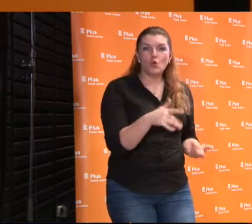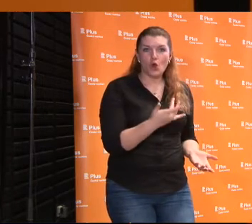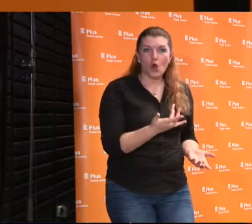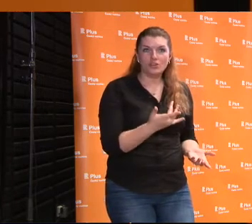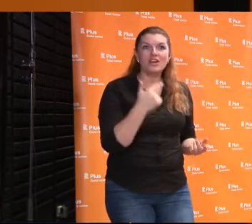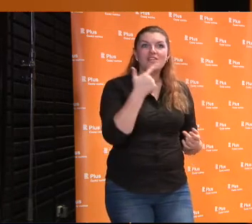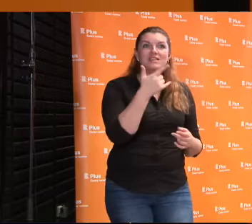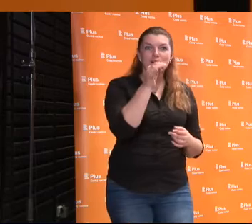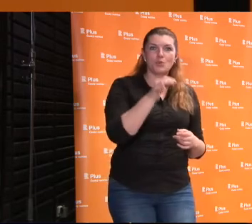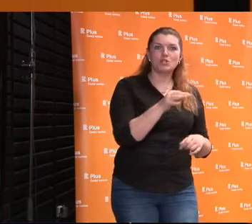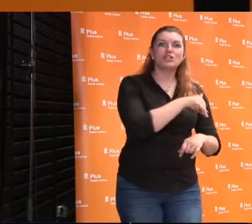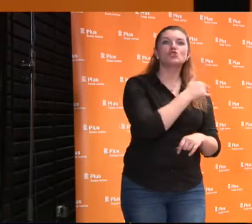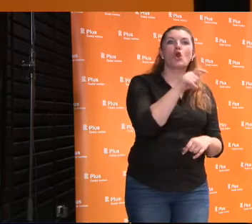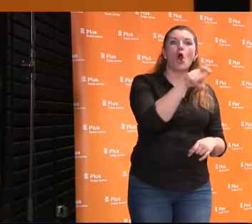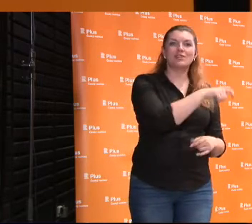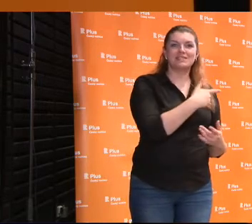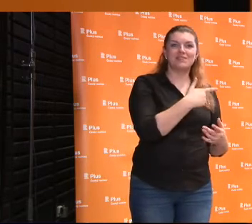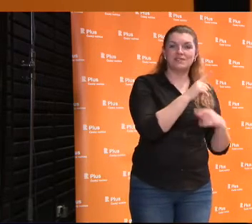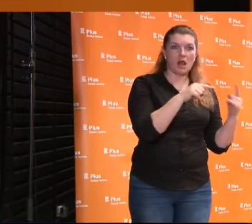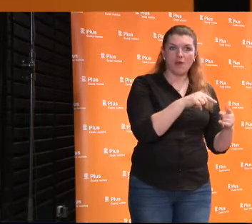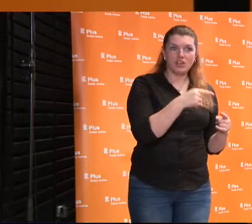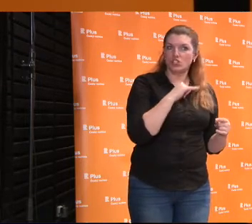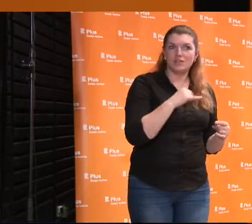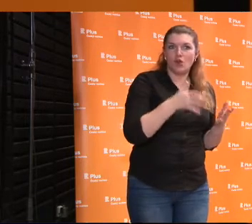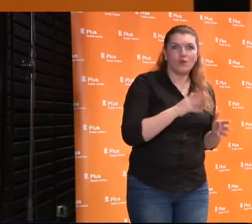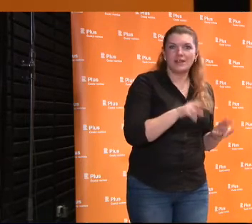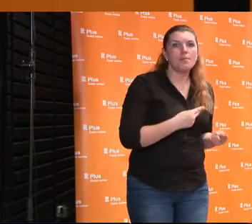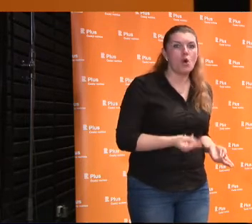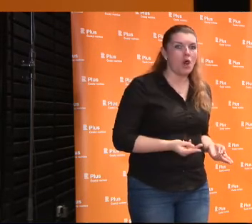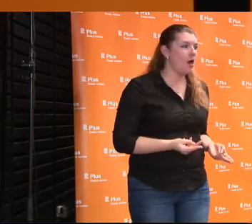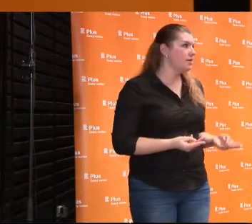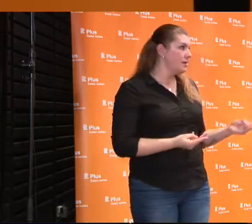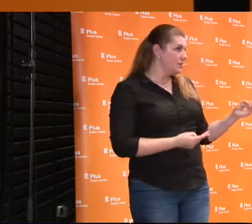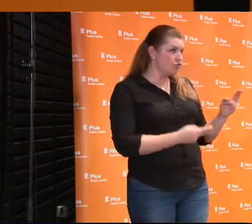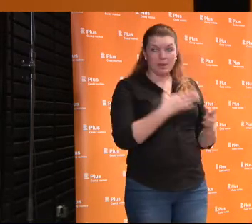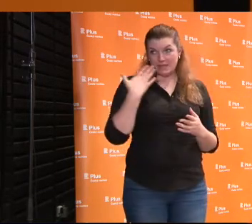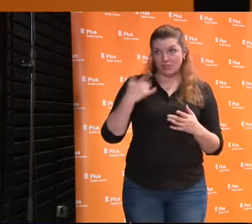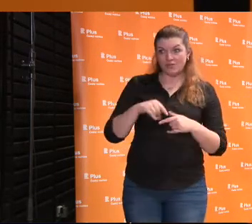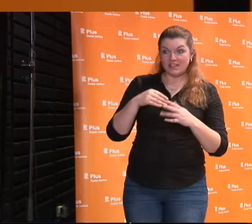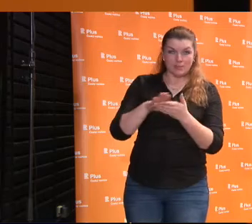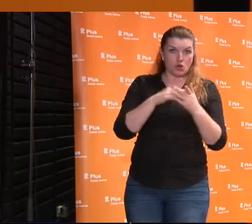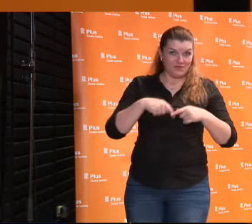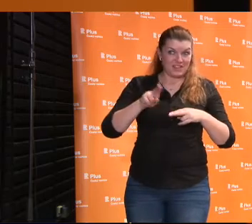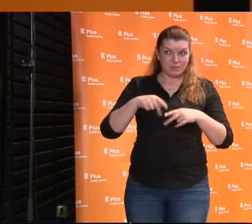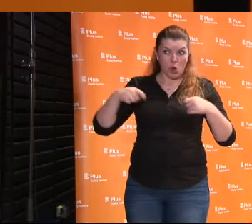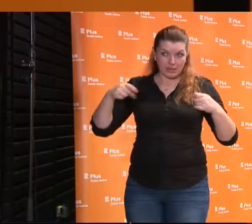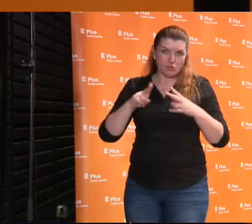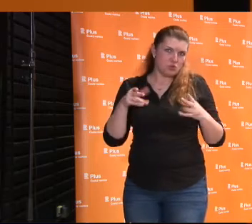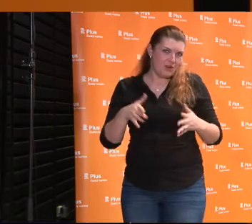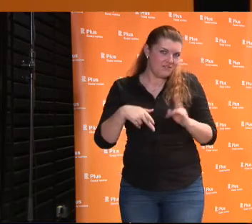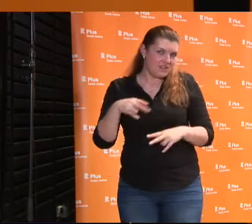ve školství, ve vzdělání nemohla. Ale čili jak bohatneme, tak si můžeme dovolit i další, ano, další věci. Předpokládáme, že